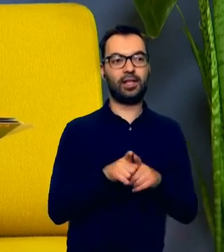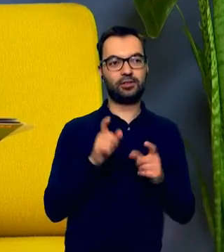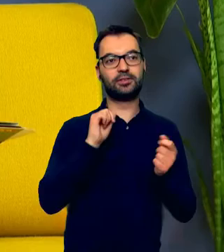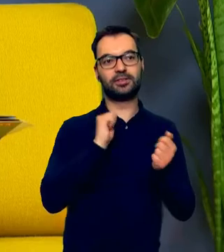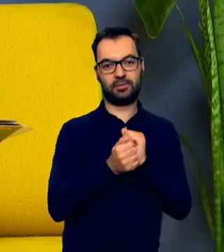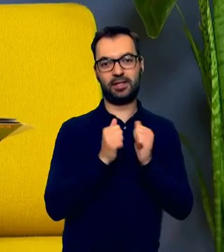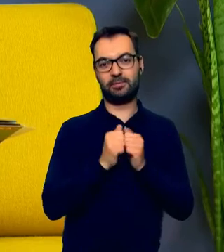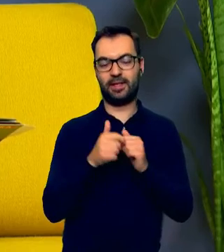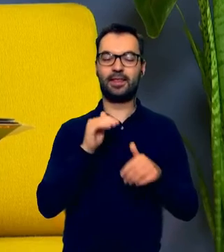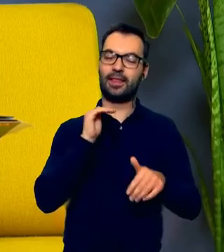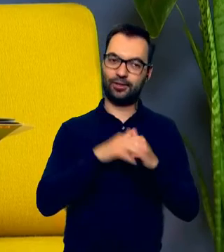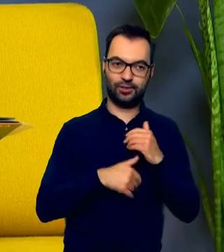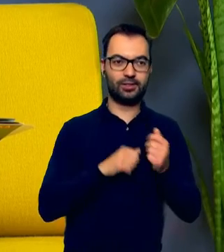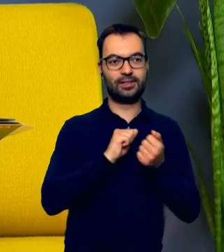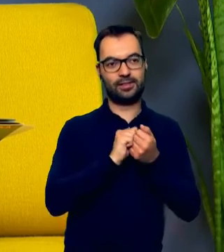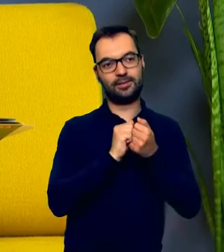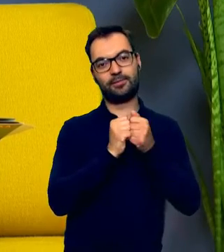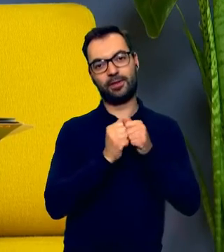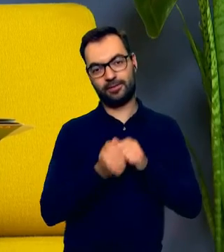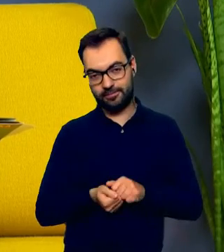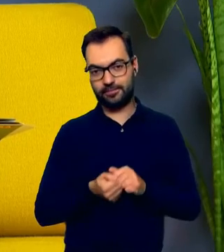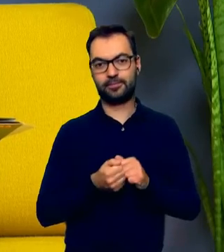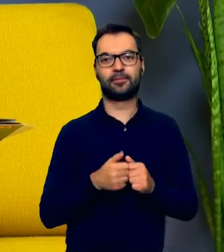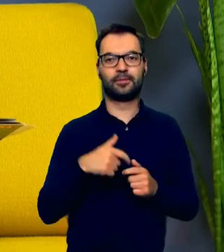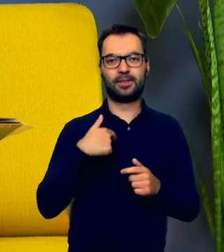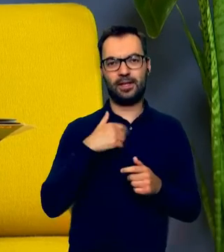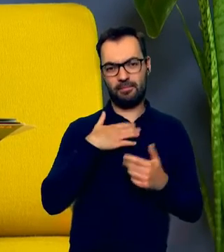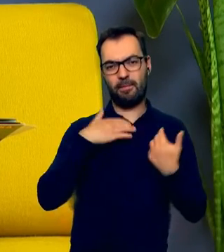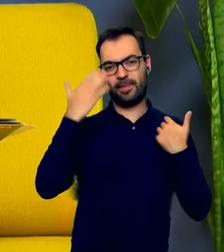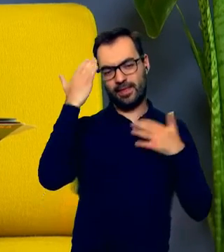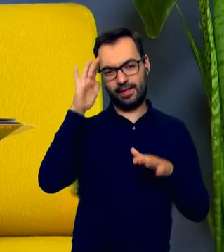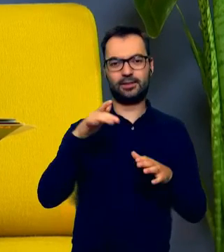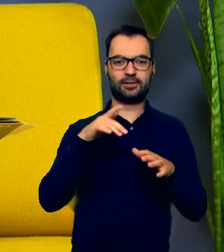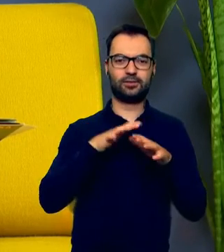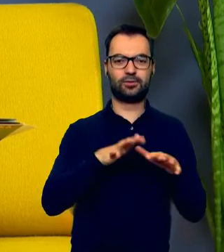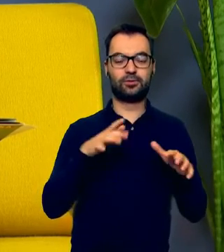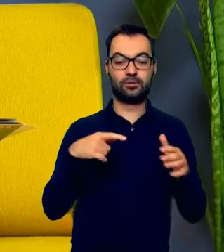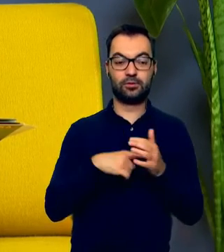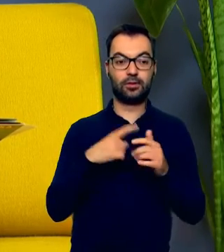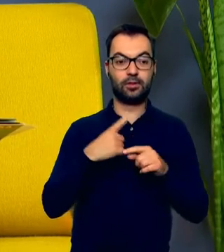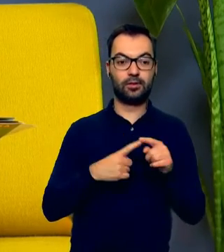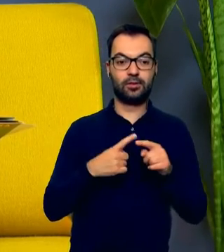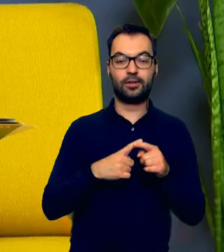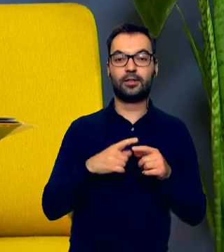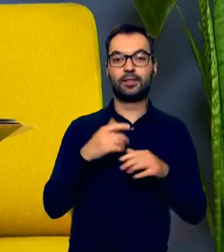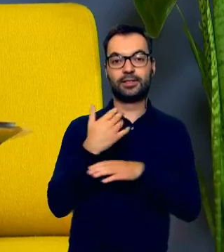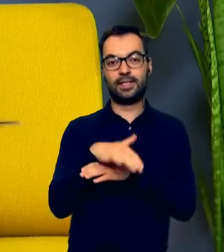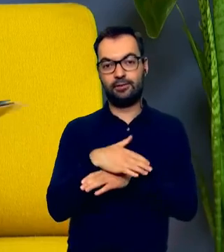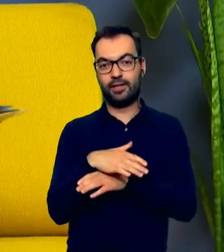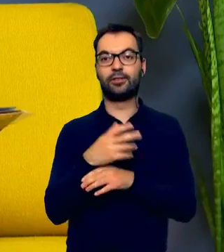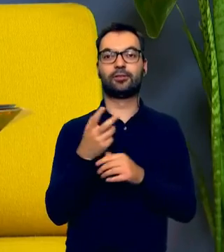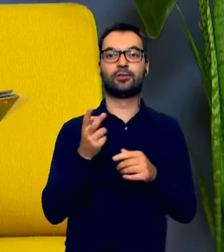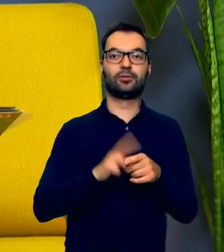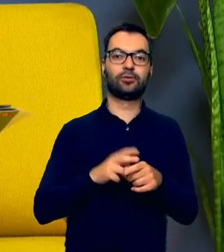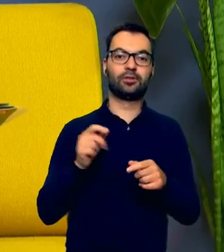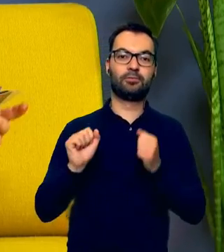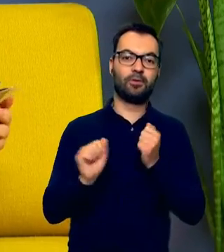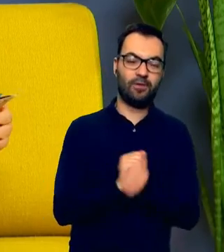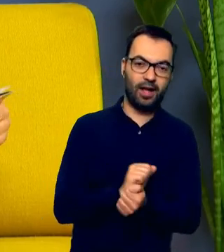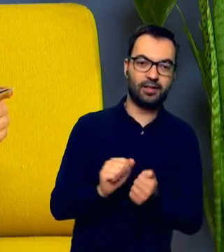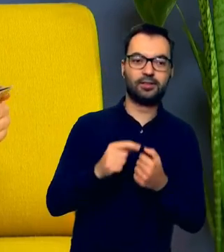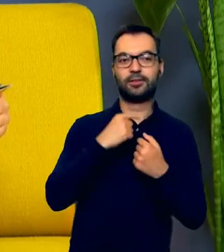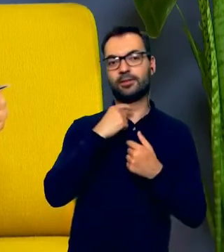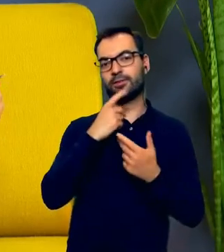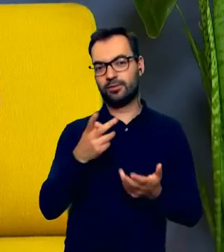zmienia szczęśliwie i no, jestem pełna nadziei a propos wielu takich elementów, które są zewnętrzne i które właśnie można przewalczyć,